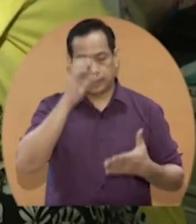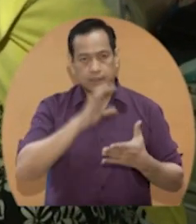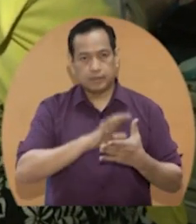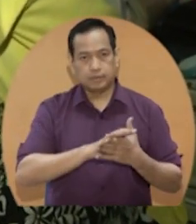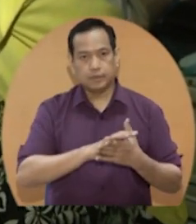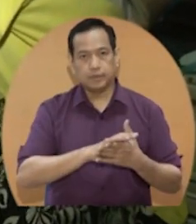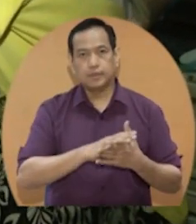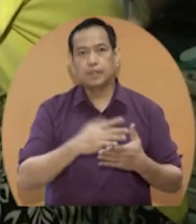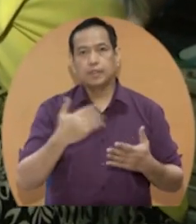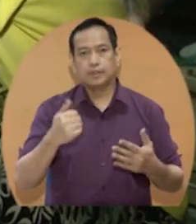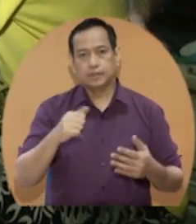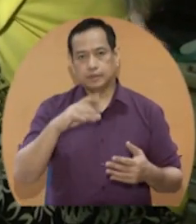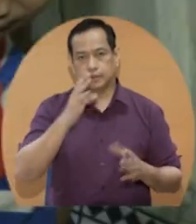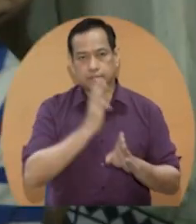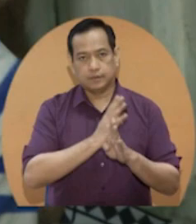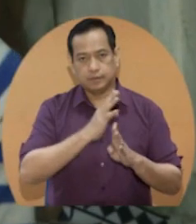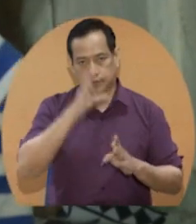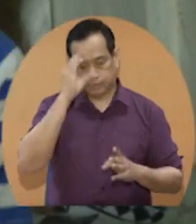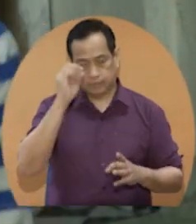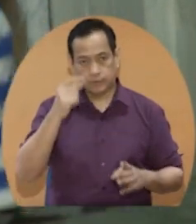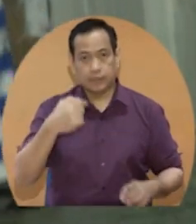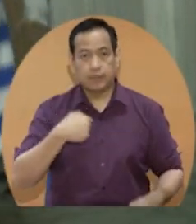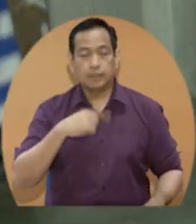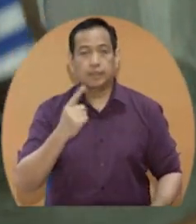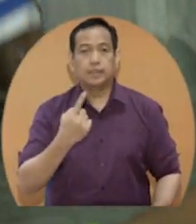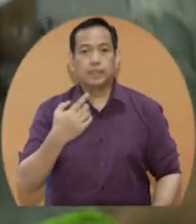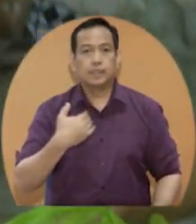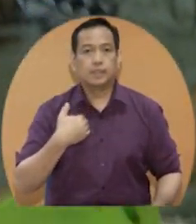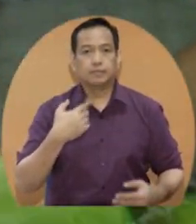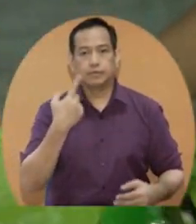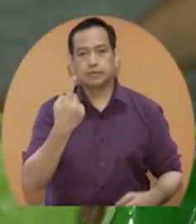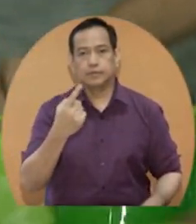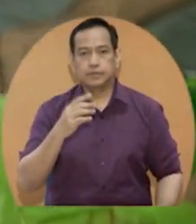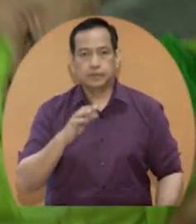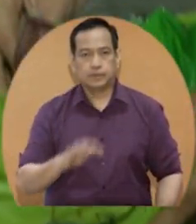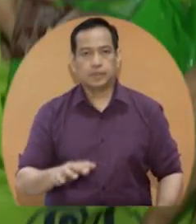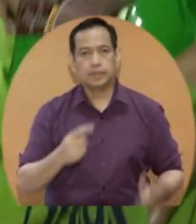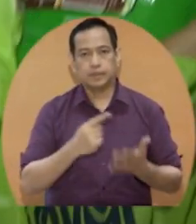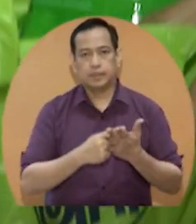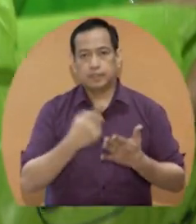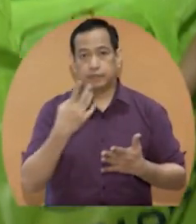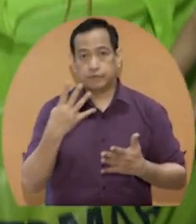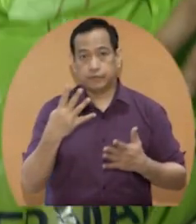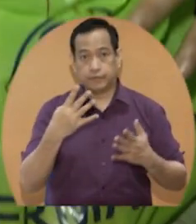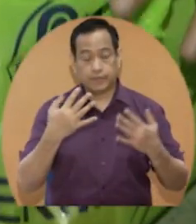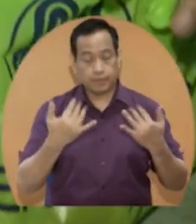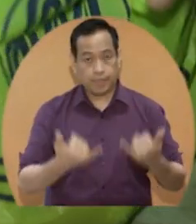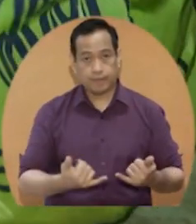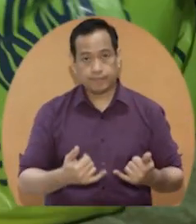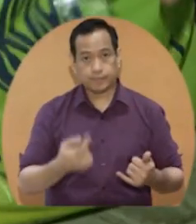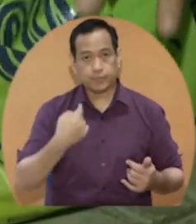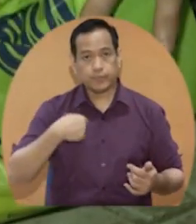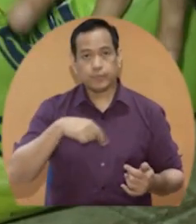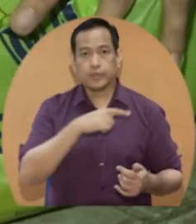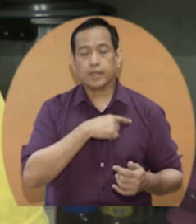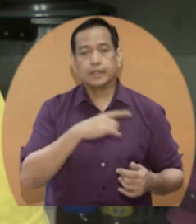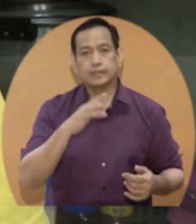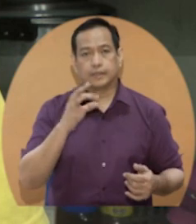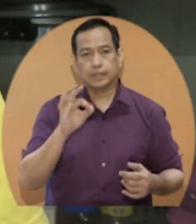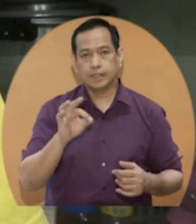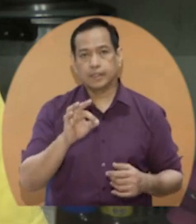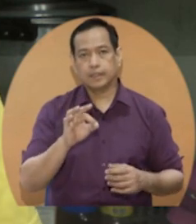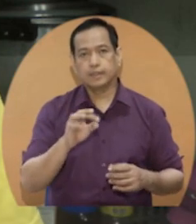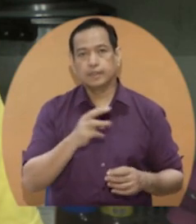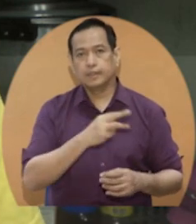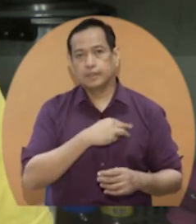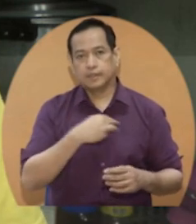Glenn ay isang busboy. Isa lang po ang anak ko. Grade 4 na po ngayon. Ano po, bali 9 po kami